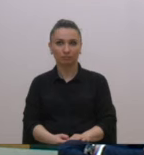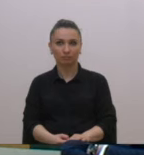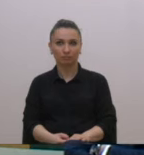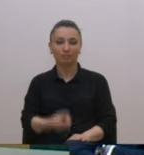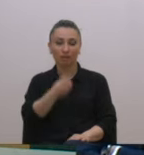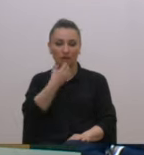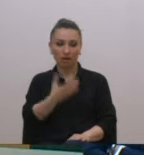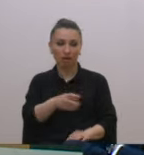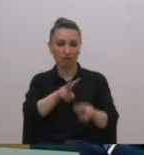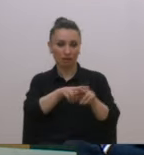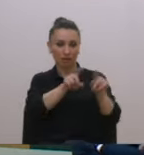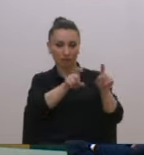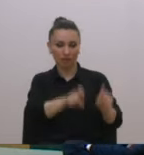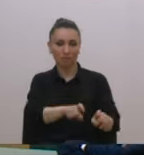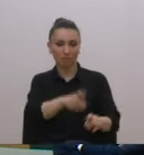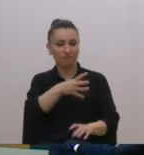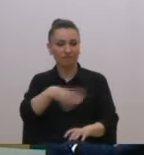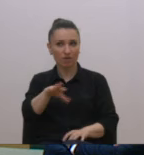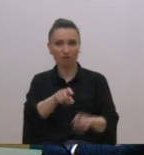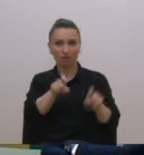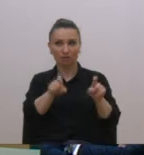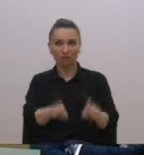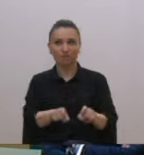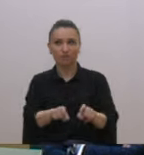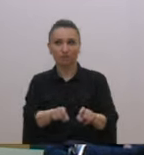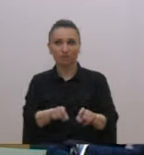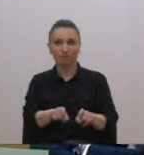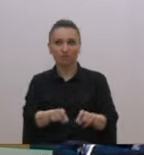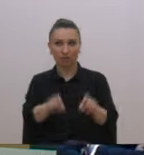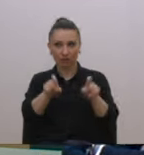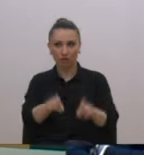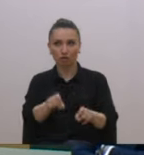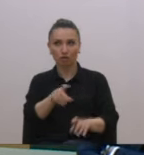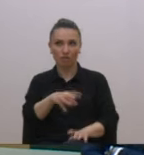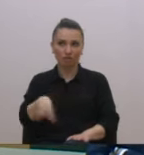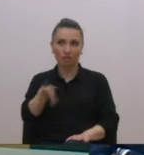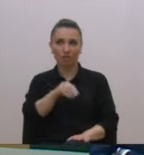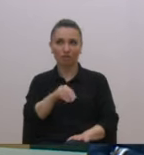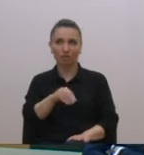კარგი, დაბძადით ახლა, დაჯექით ყველა. დაჯექით ახლა ყველა.